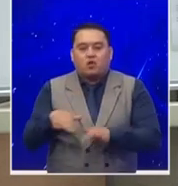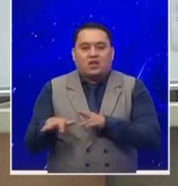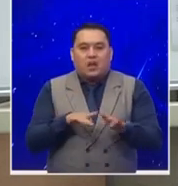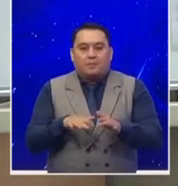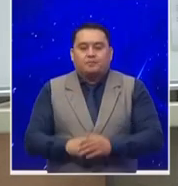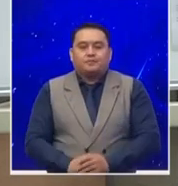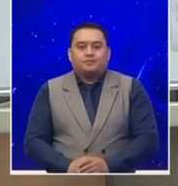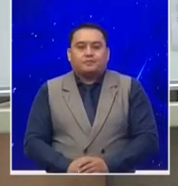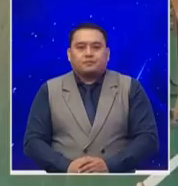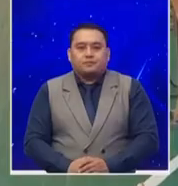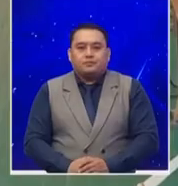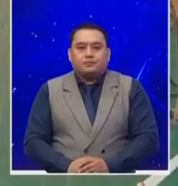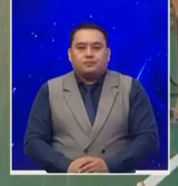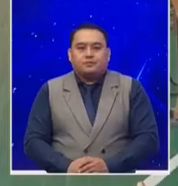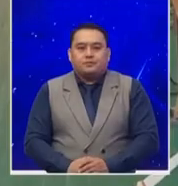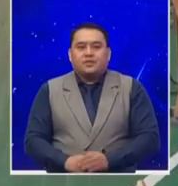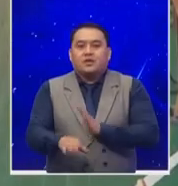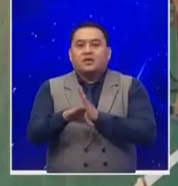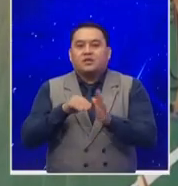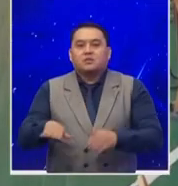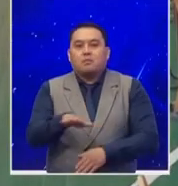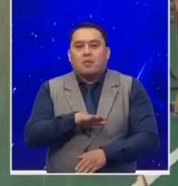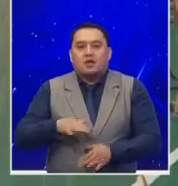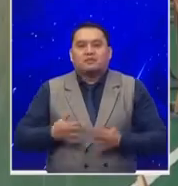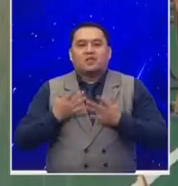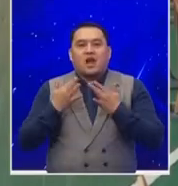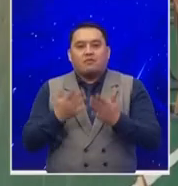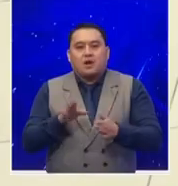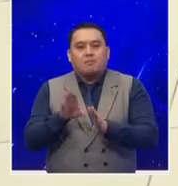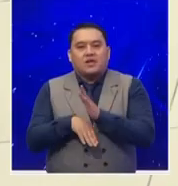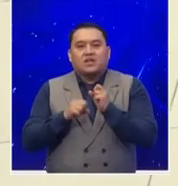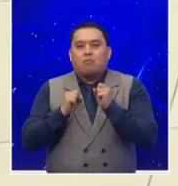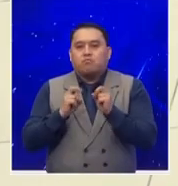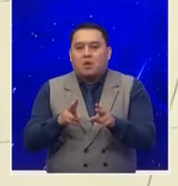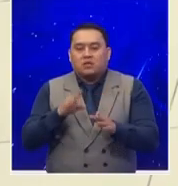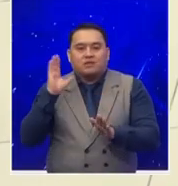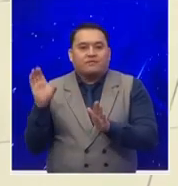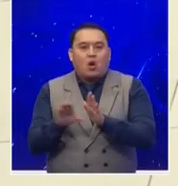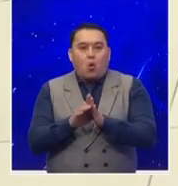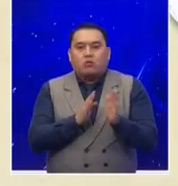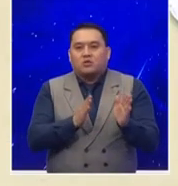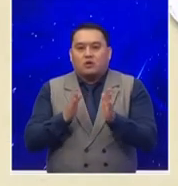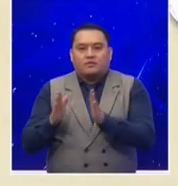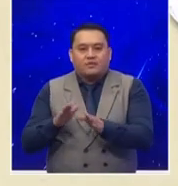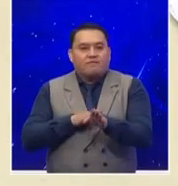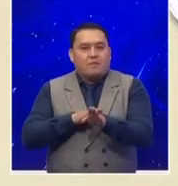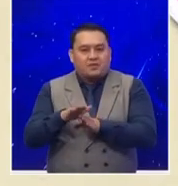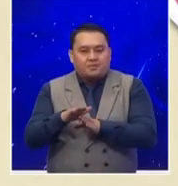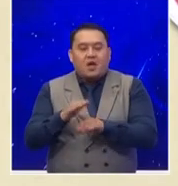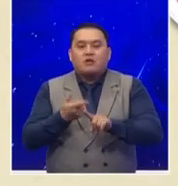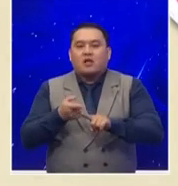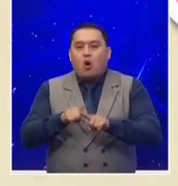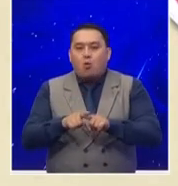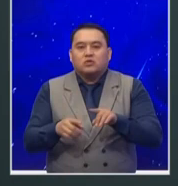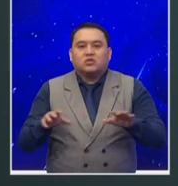дела. На избирательном участке все требования пожарной безопасности соблюдаются неукоснительно. К такому